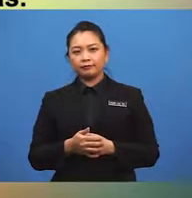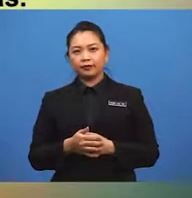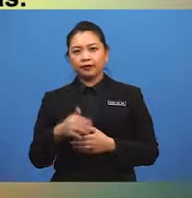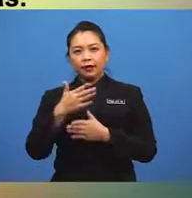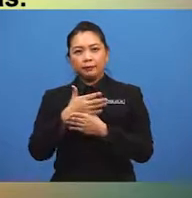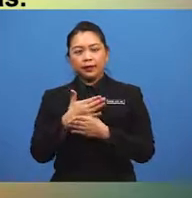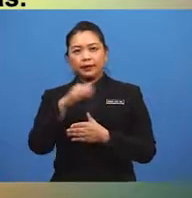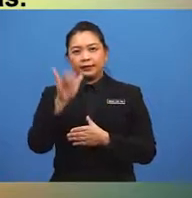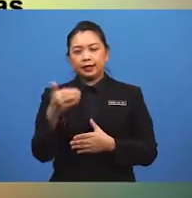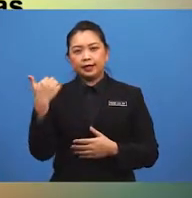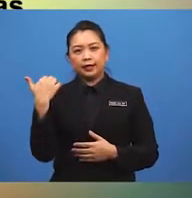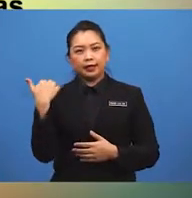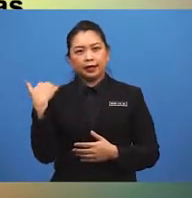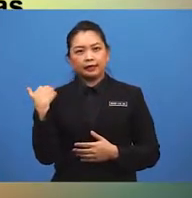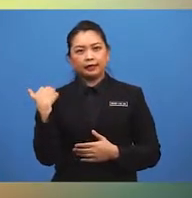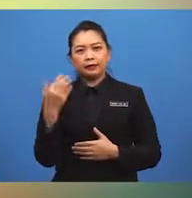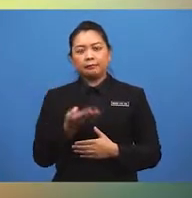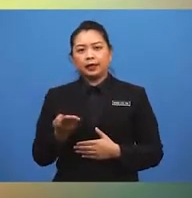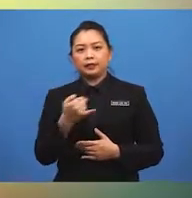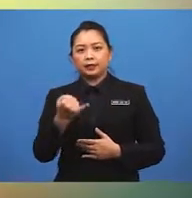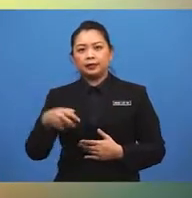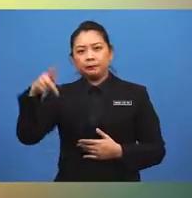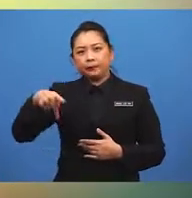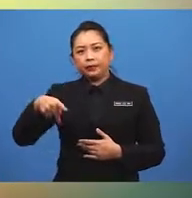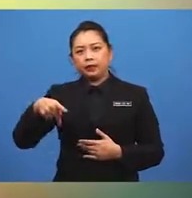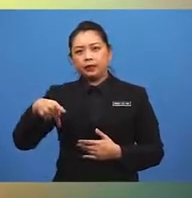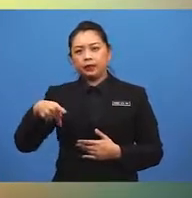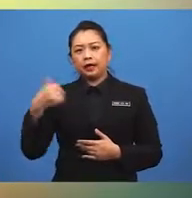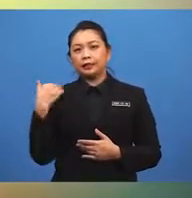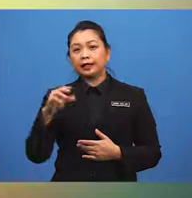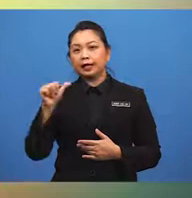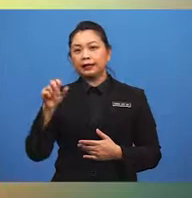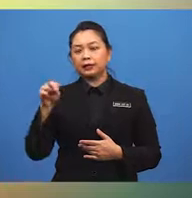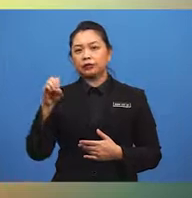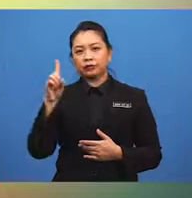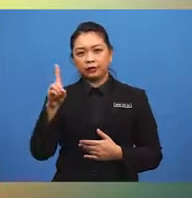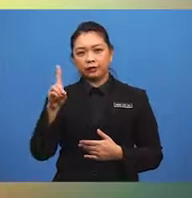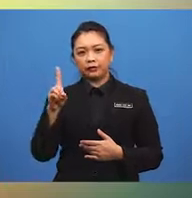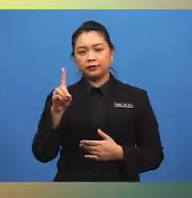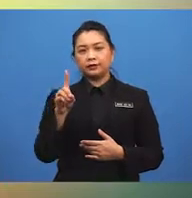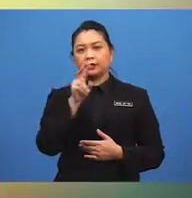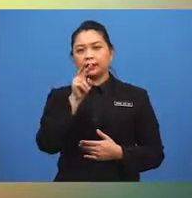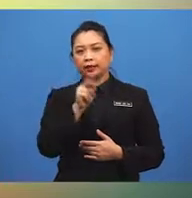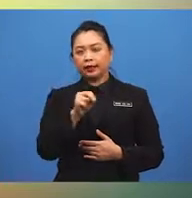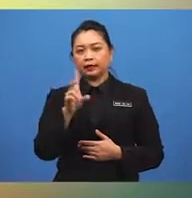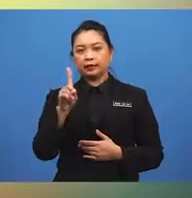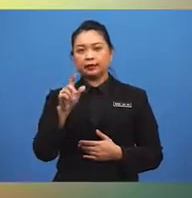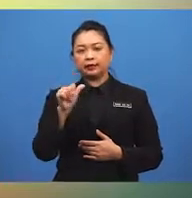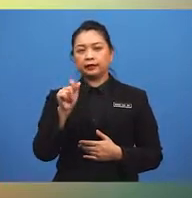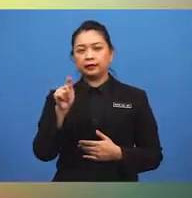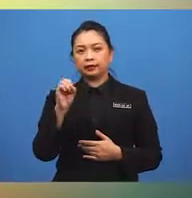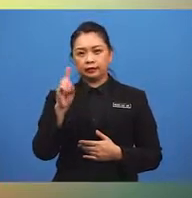Bahagian yang terdiri daripada bahan jenis P dikenali sebagai anod dan jenis N dikenali sebagai